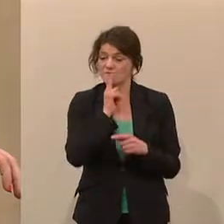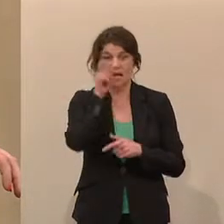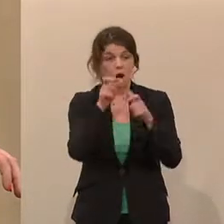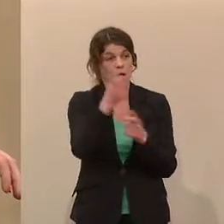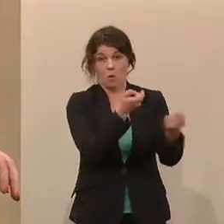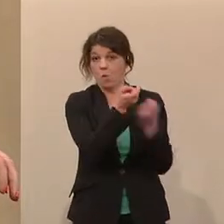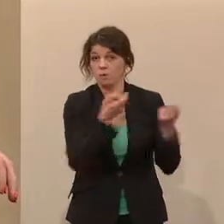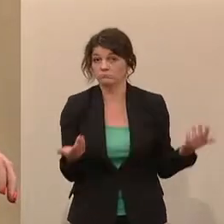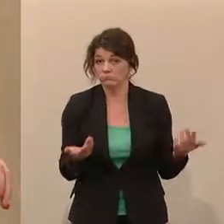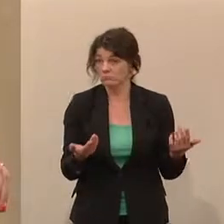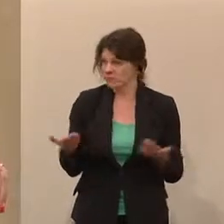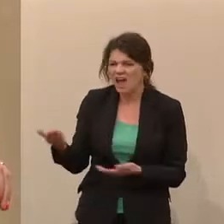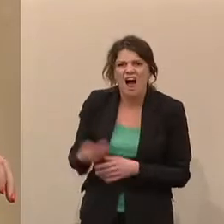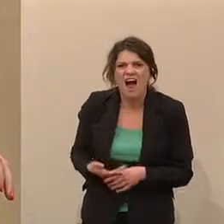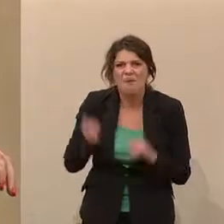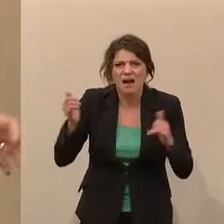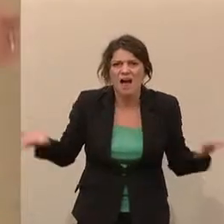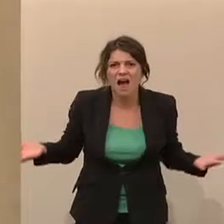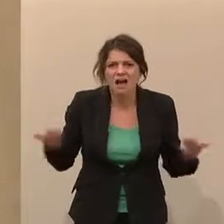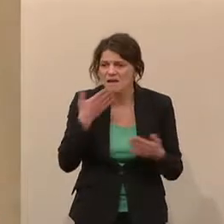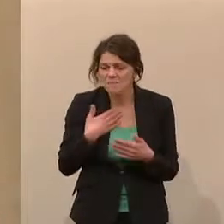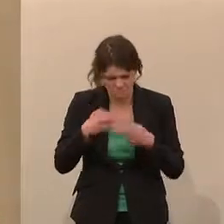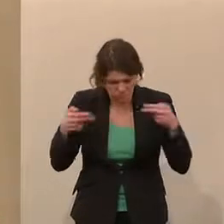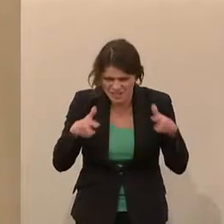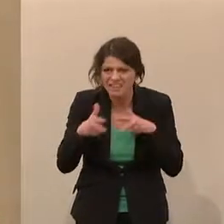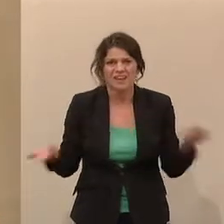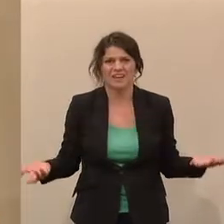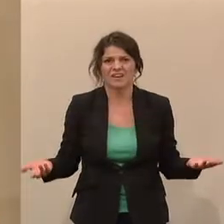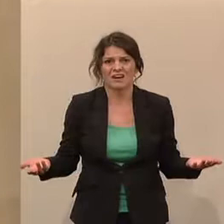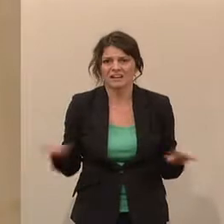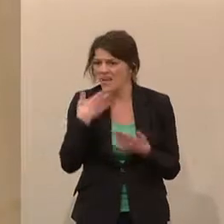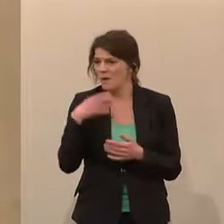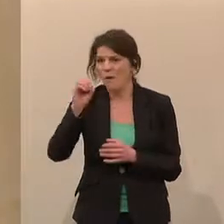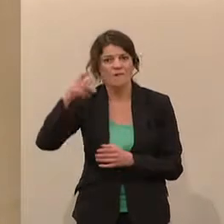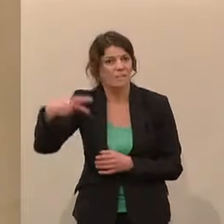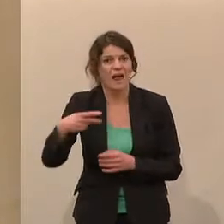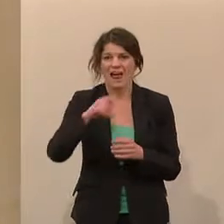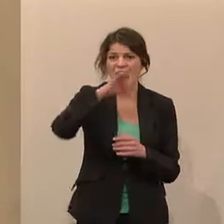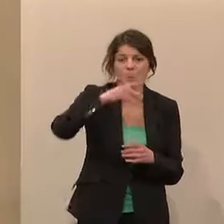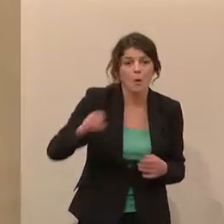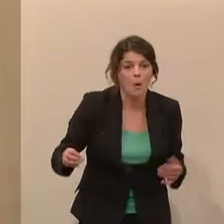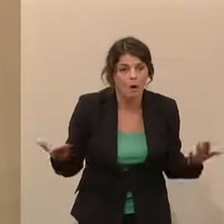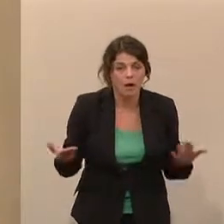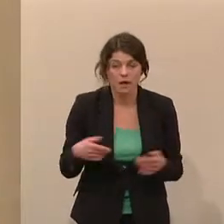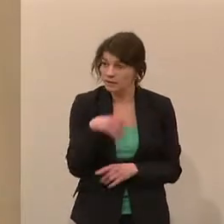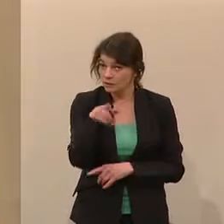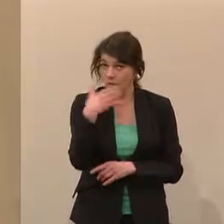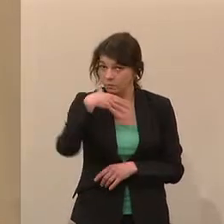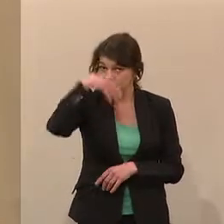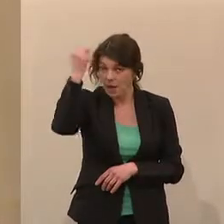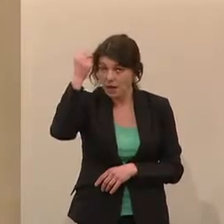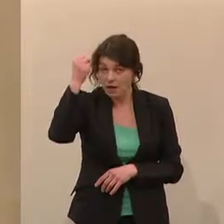kommen ja aber geschätzte bundesregierung liebe liebe liebe sie haben da was nicht verstanden